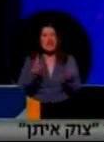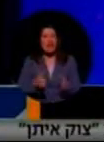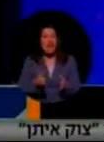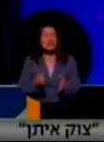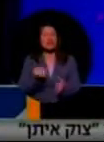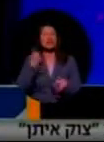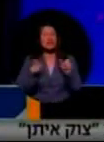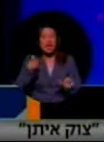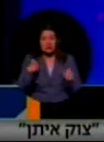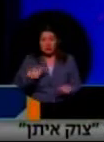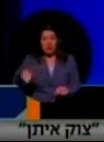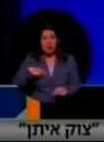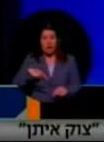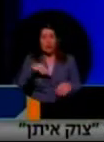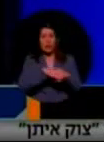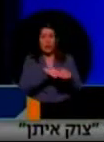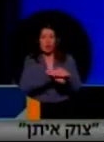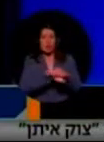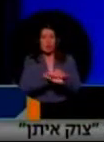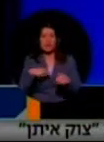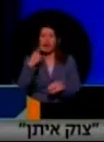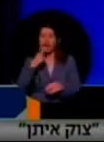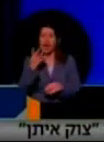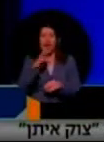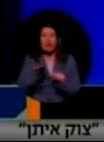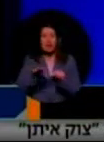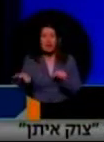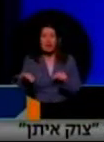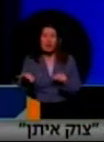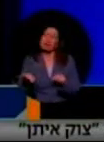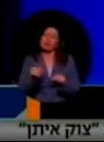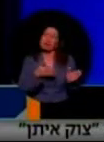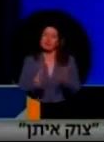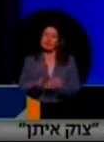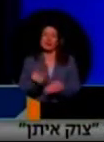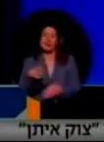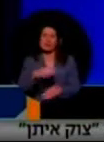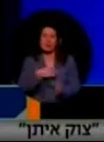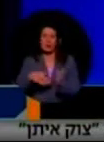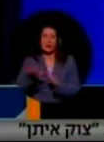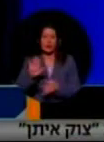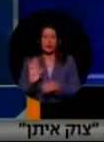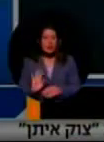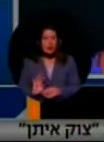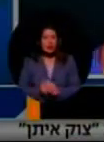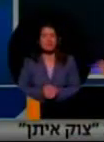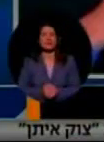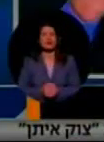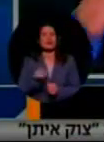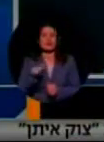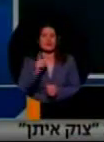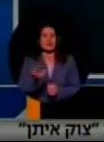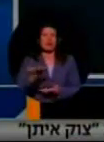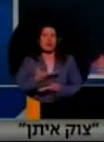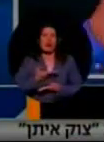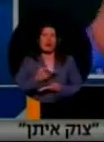ואני אומר, 40 קילומטרים בסדר גמור. אלה האנשים שנפגעו יותר. בשבעה קילומטרים הראשונים זה אנשים של קו העימות, להם צריכים